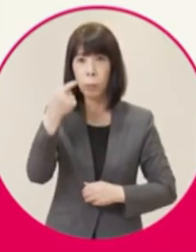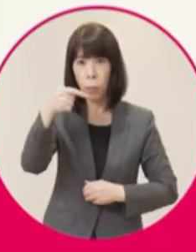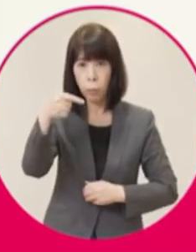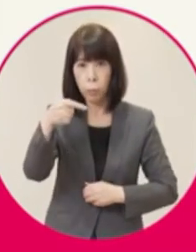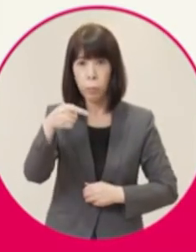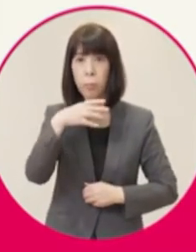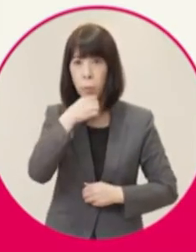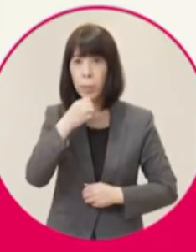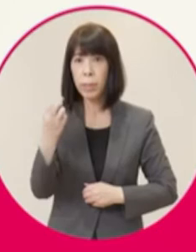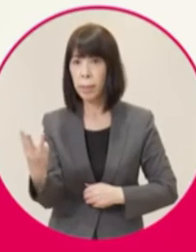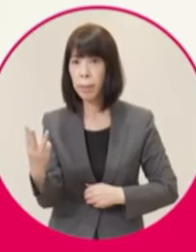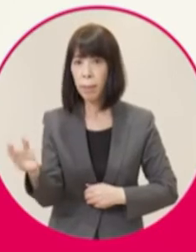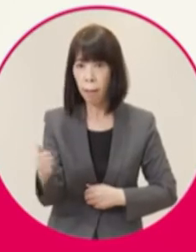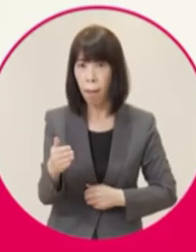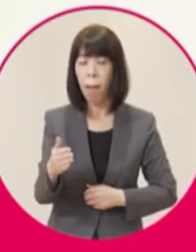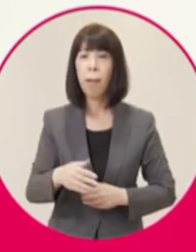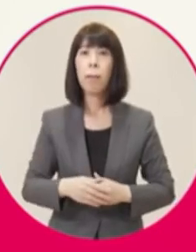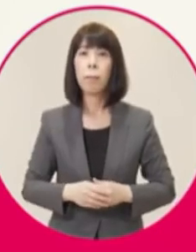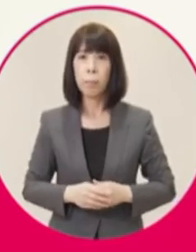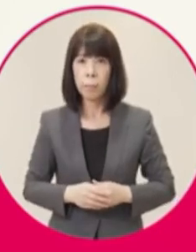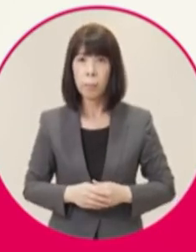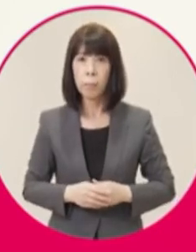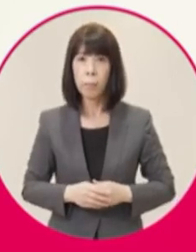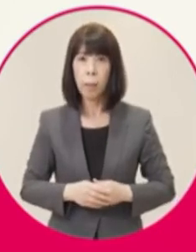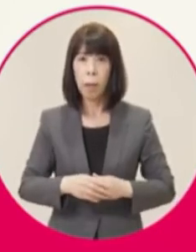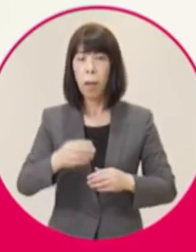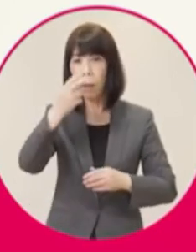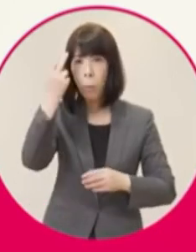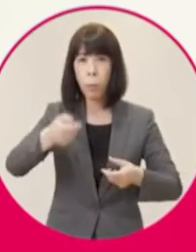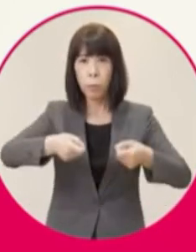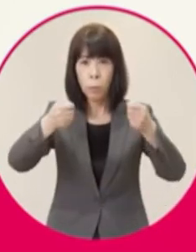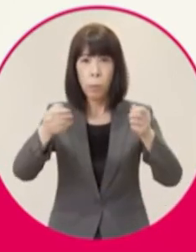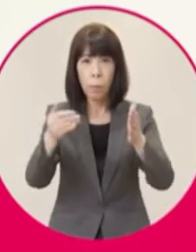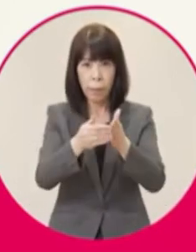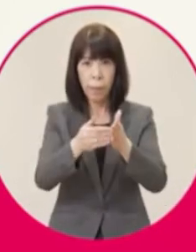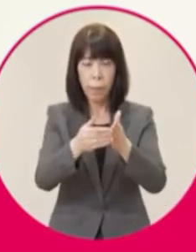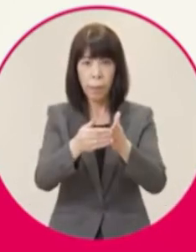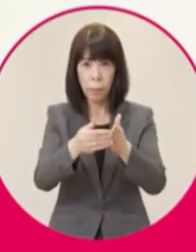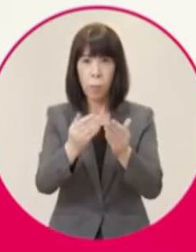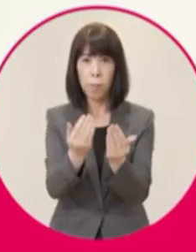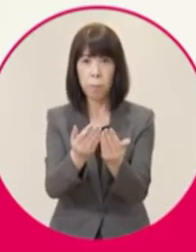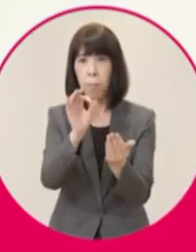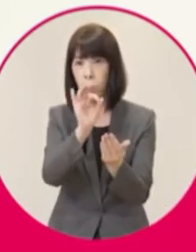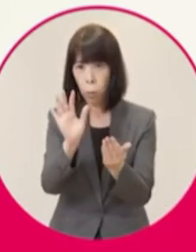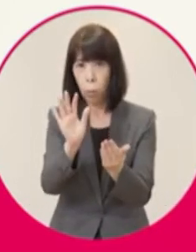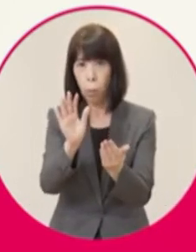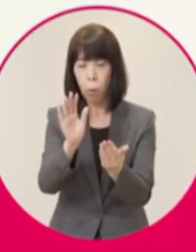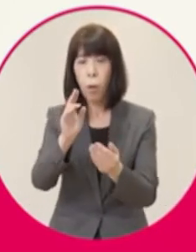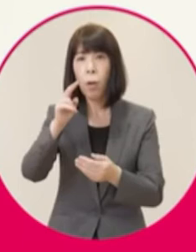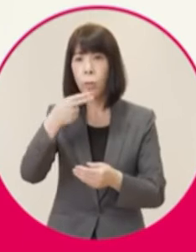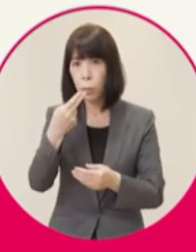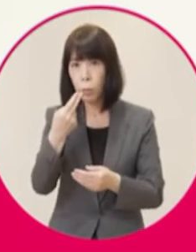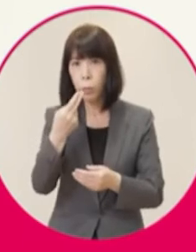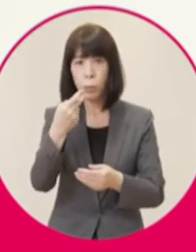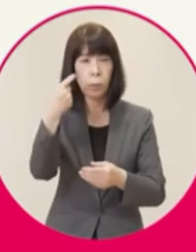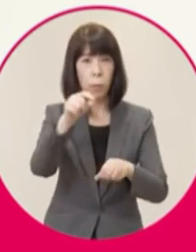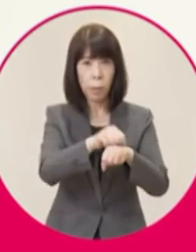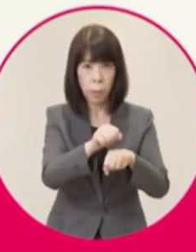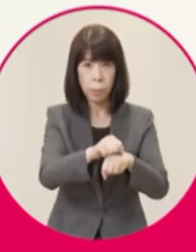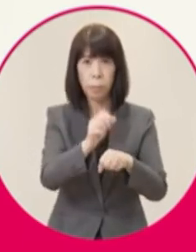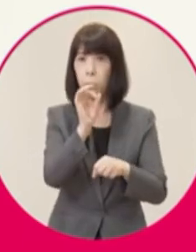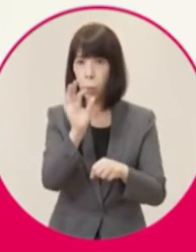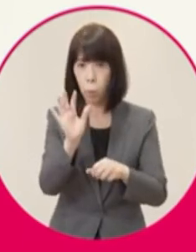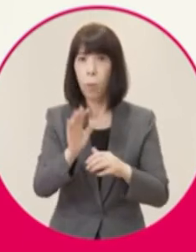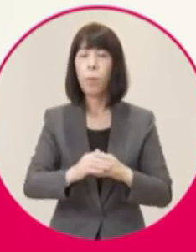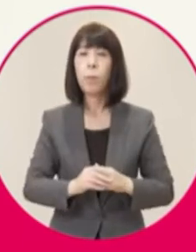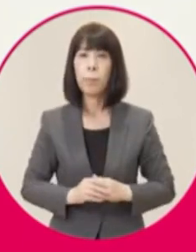育を3歳から始めることとし、高校卒業までの教育費を無料に、給食費や教材費も無